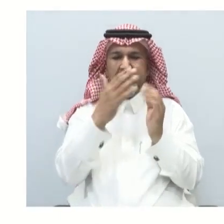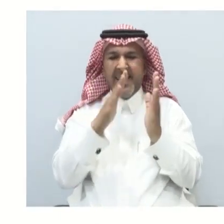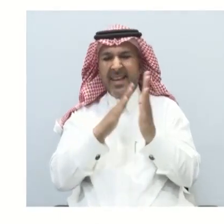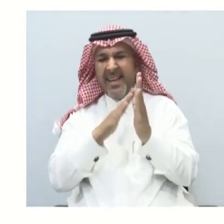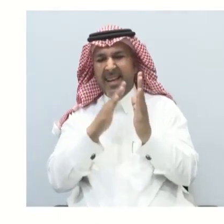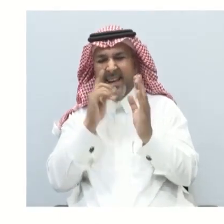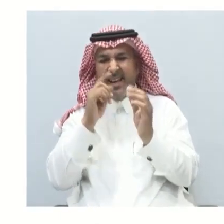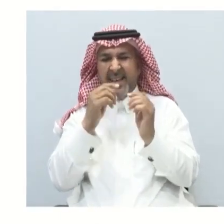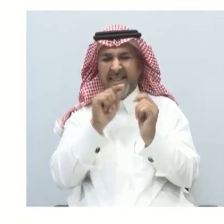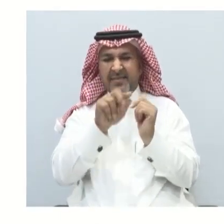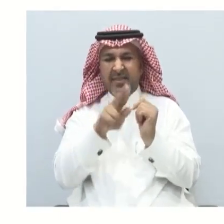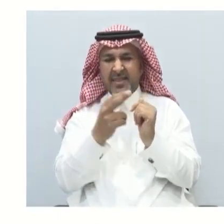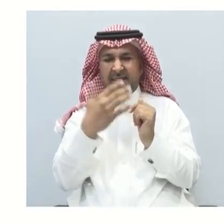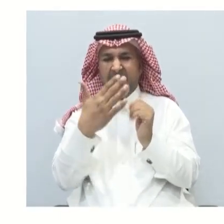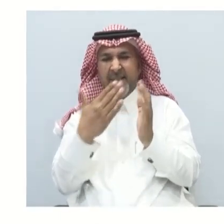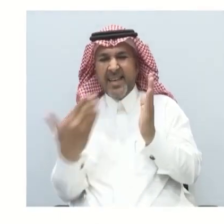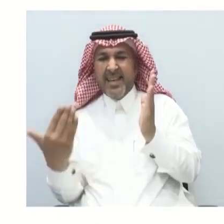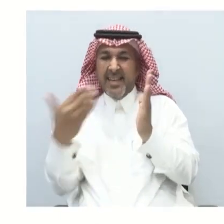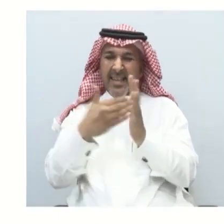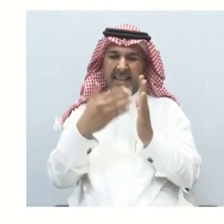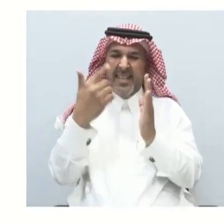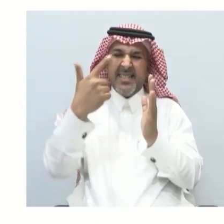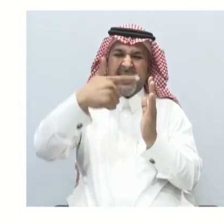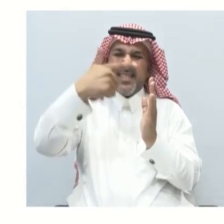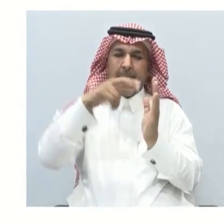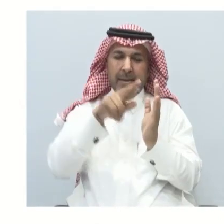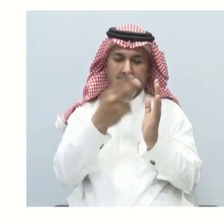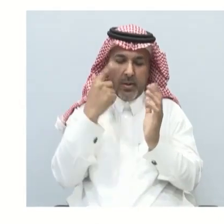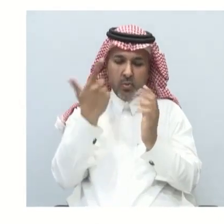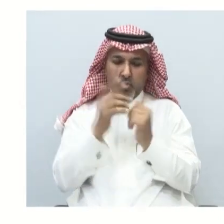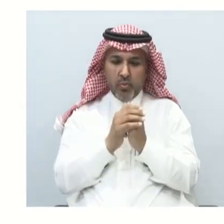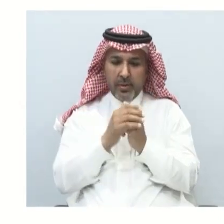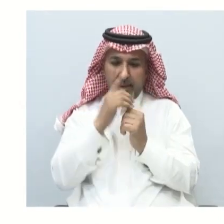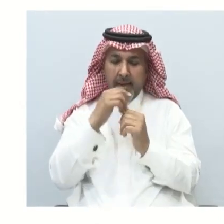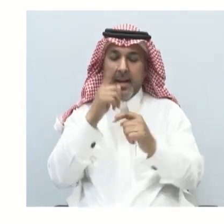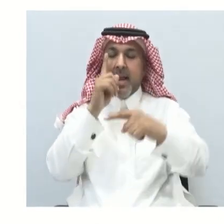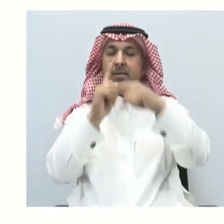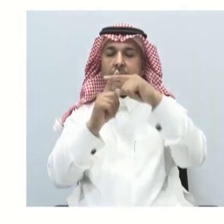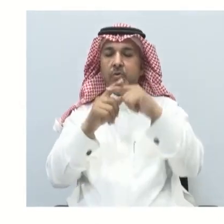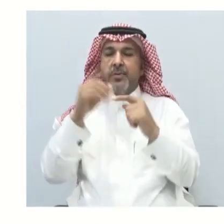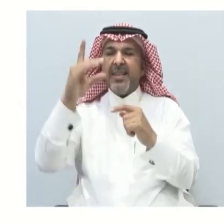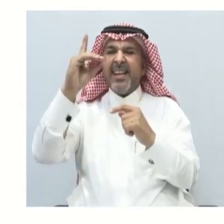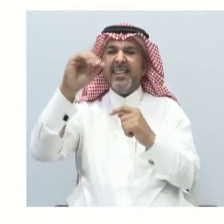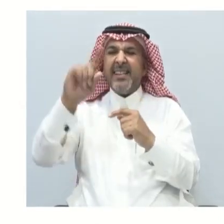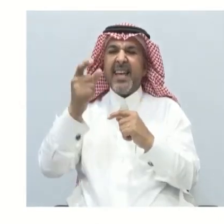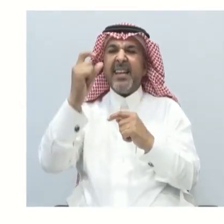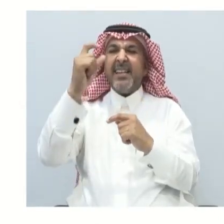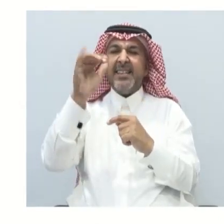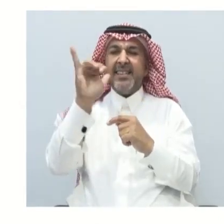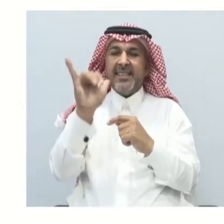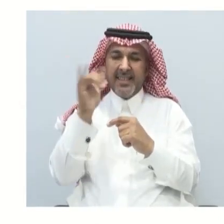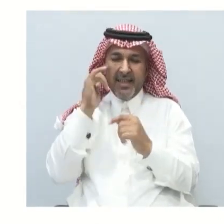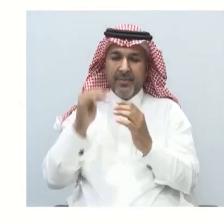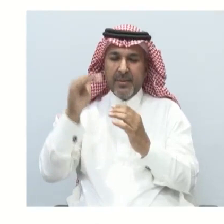من نصف الى 70% طبعا لاحظ انه موجب فبالتالي هو طردي ولان من 50 الى